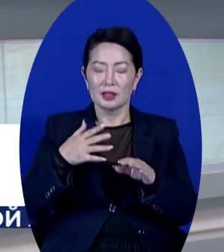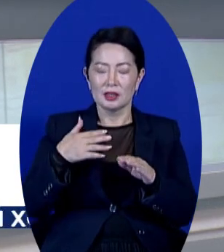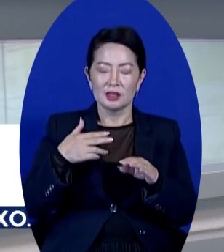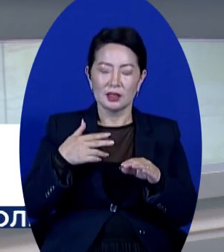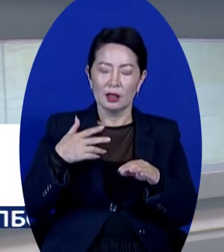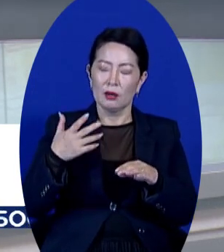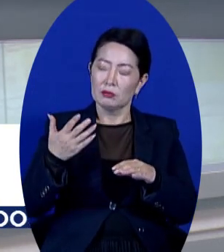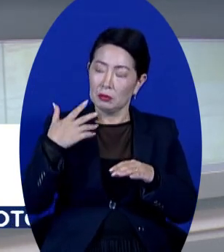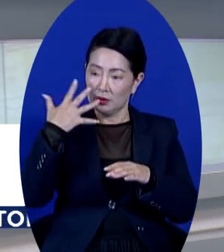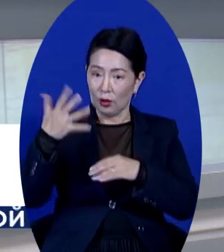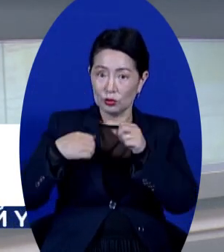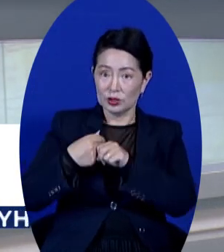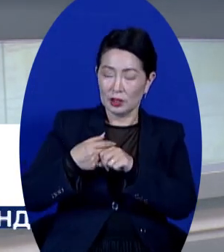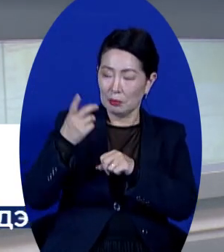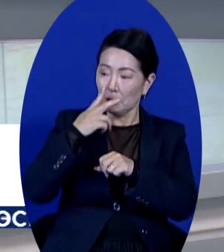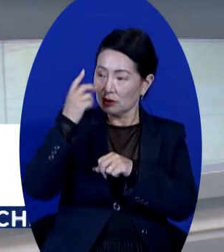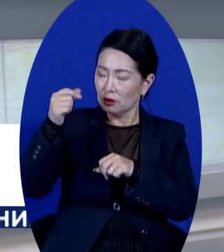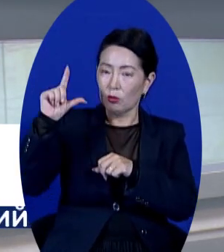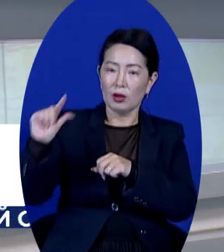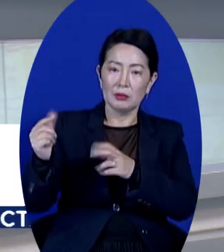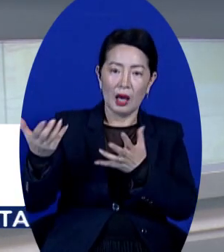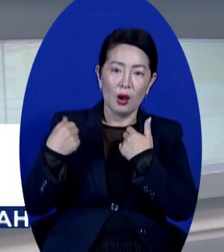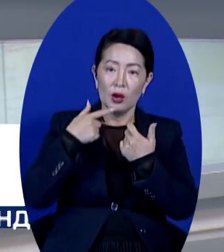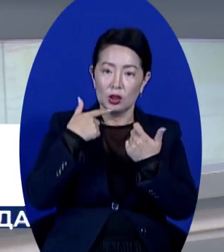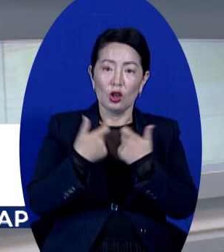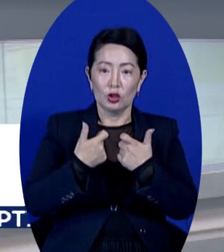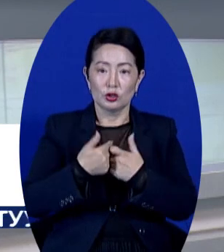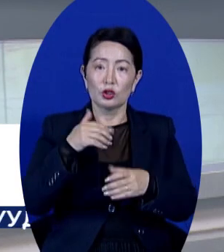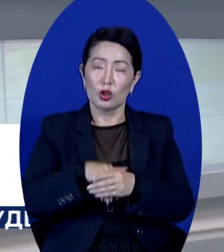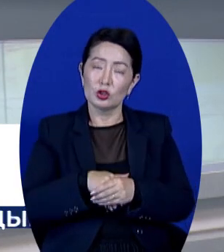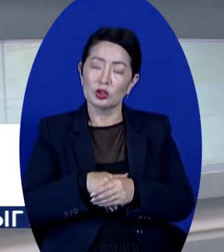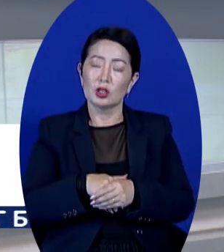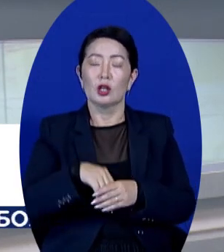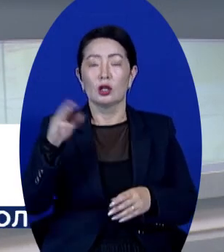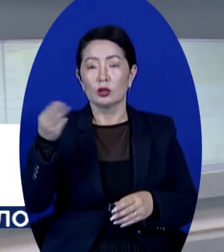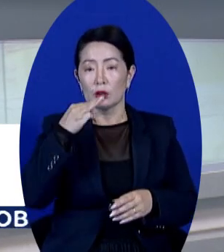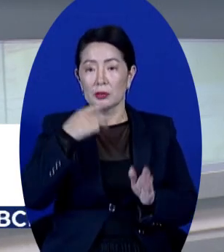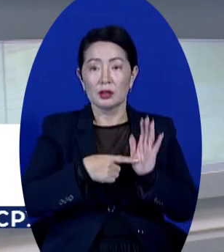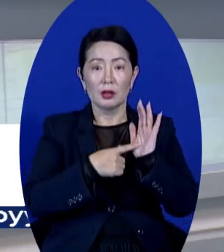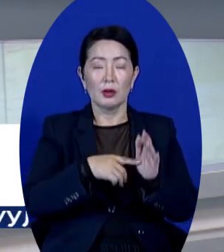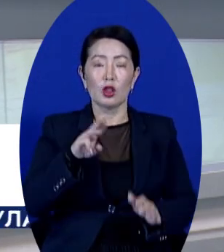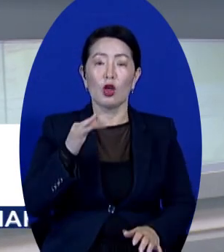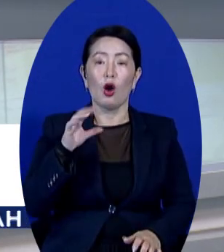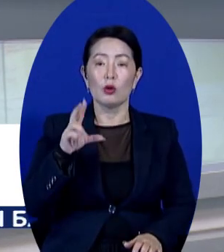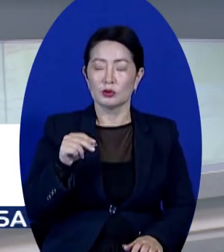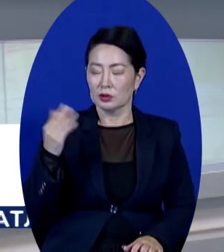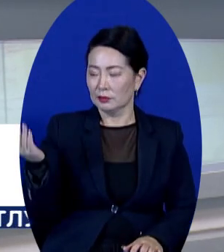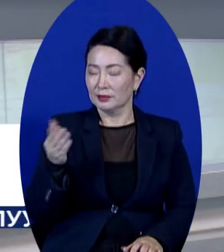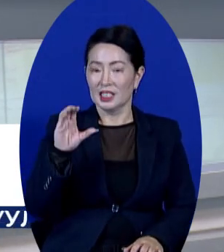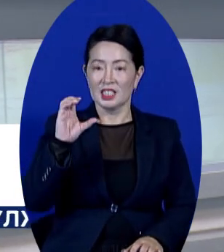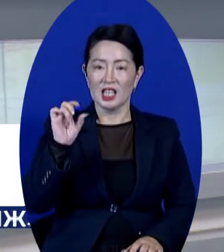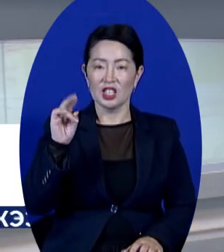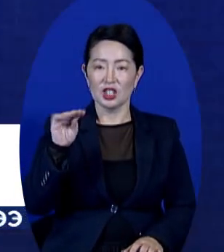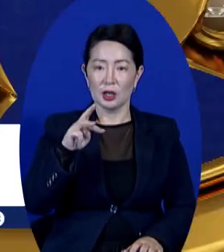зээлийн ханшаас хямд үнээр худалдан авах тохиролцоонд хүрэлээ. За энэ тухай тодорхой мэдээлэл хүргэхээр студиуд манай томч Санжирма ажиллаж байна.